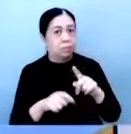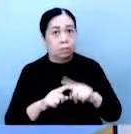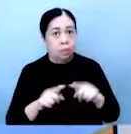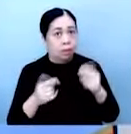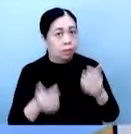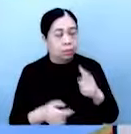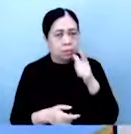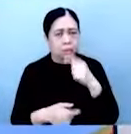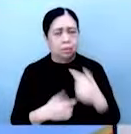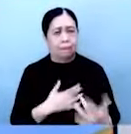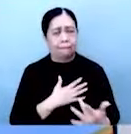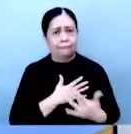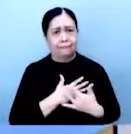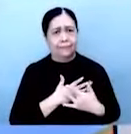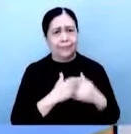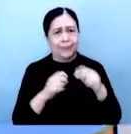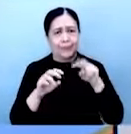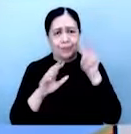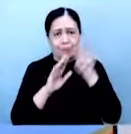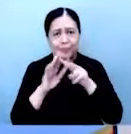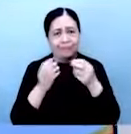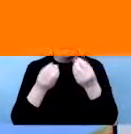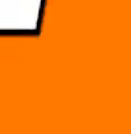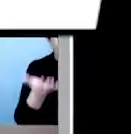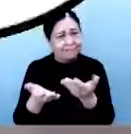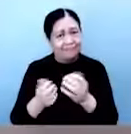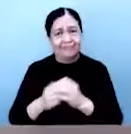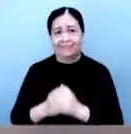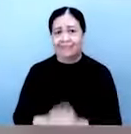sa puso ng viral video na to.